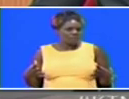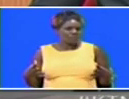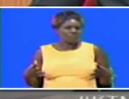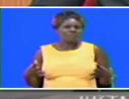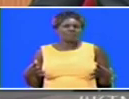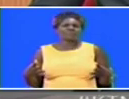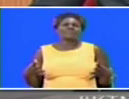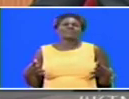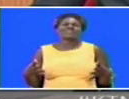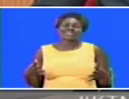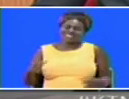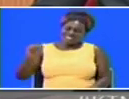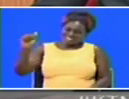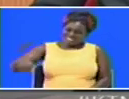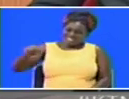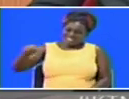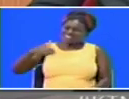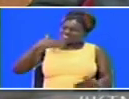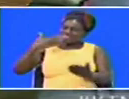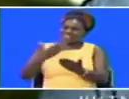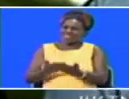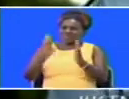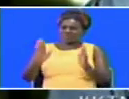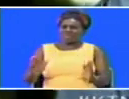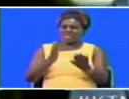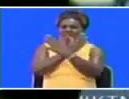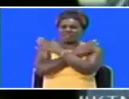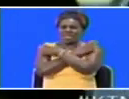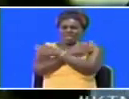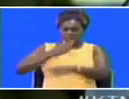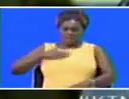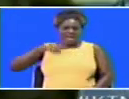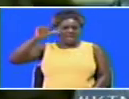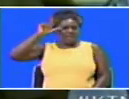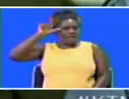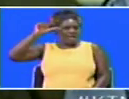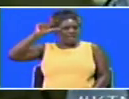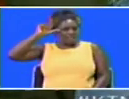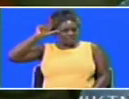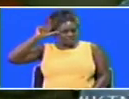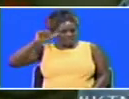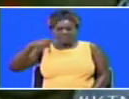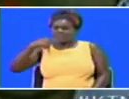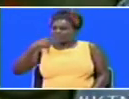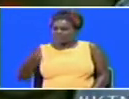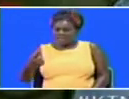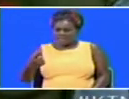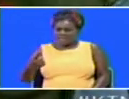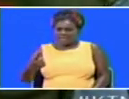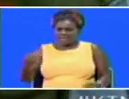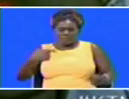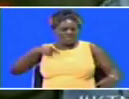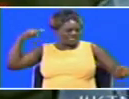kabisa naam asante sana mwen zangu Ali manz hapo studio nairobi kama ulema Niko